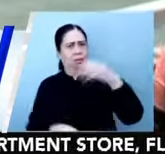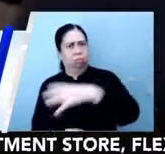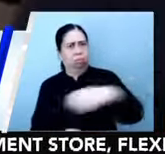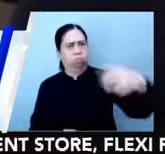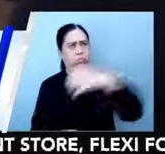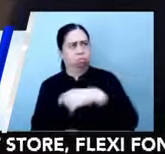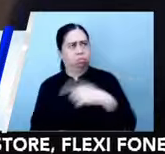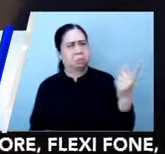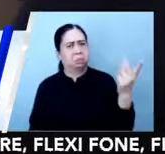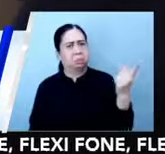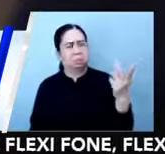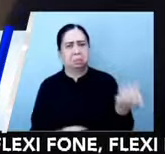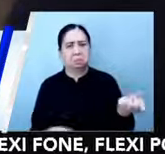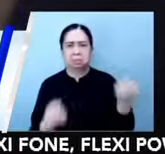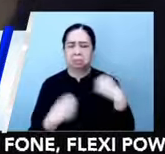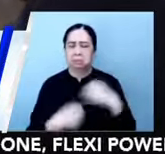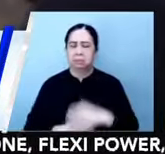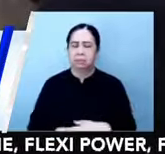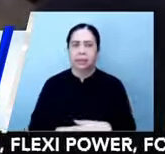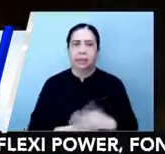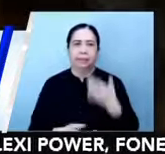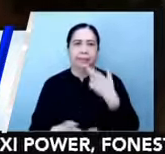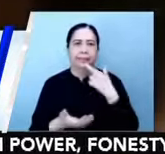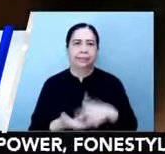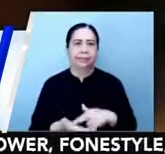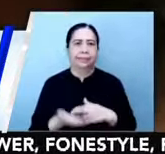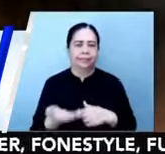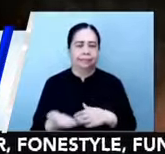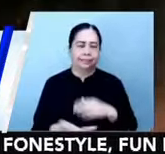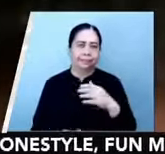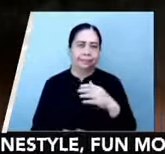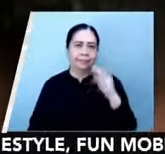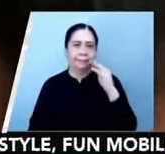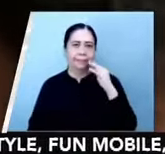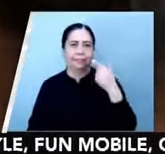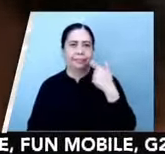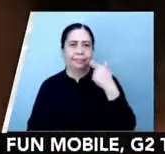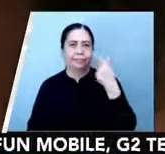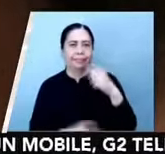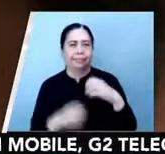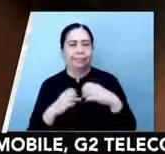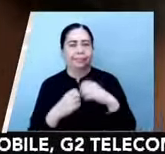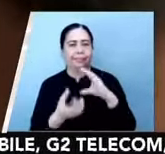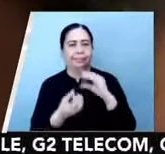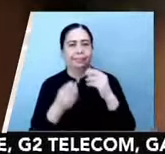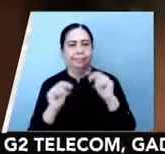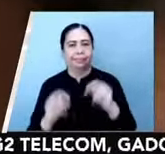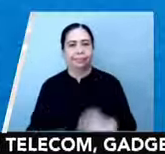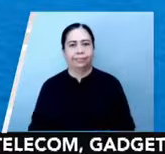natin. Ito ang unang balita. Mav Gonzalez para sa GMA Integrated News.